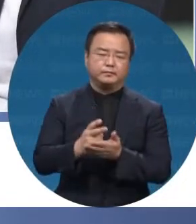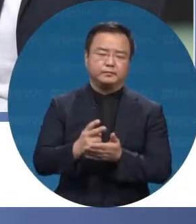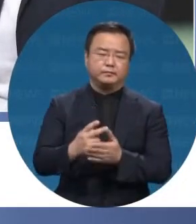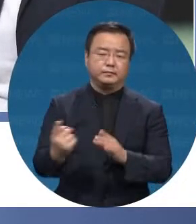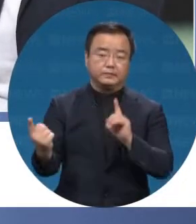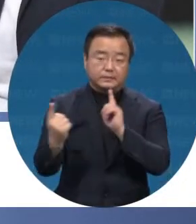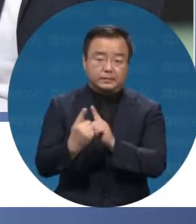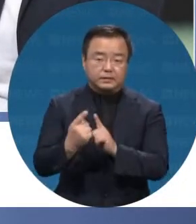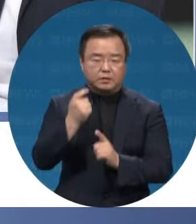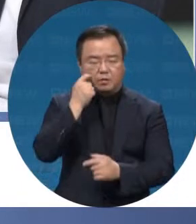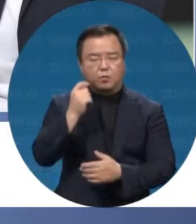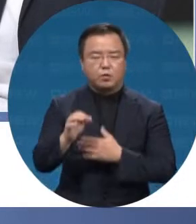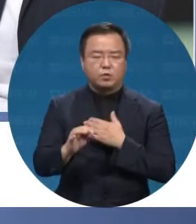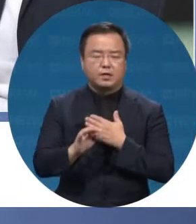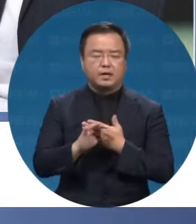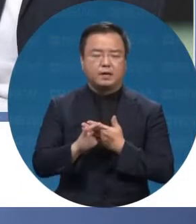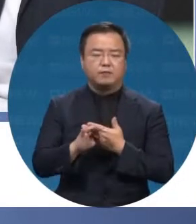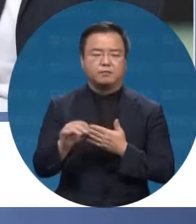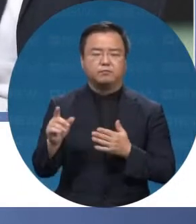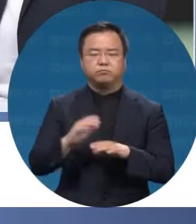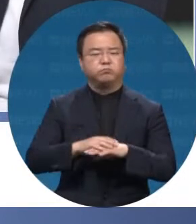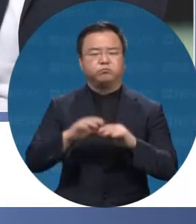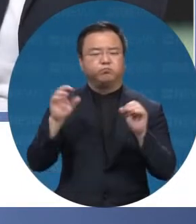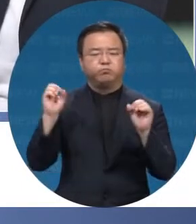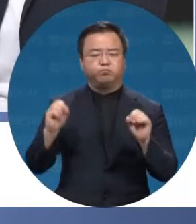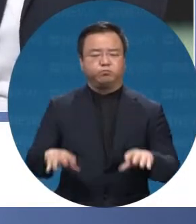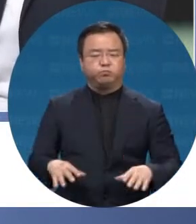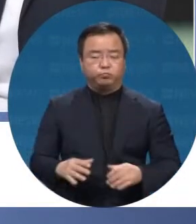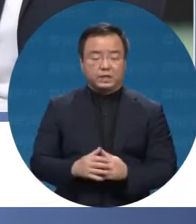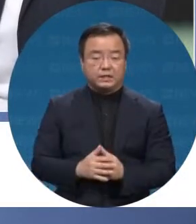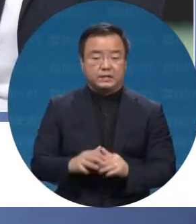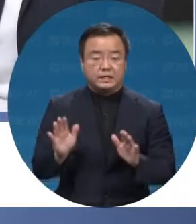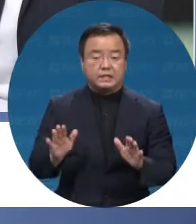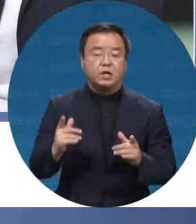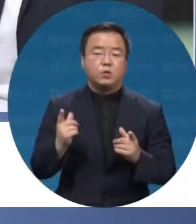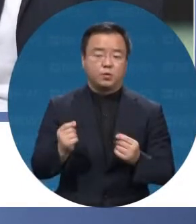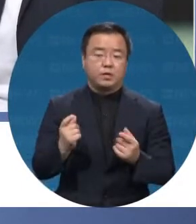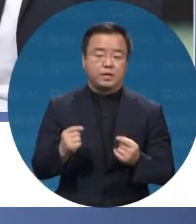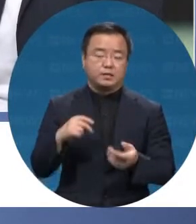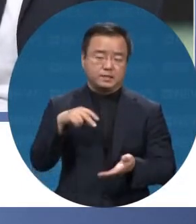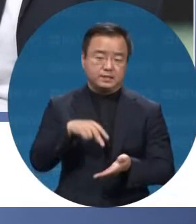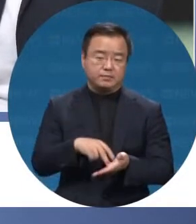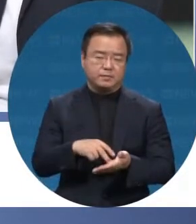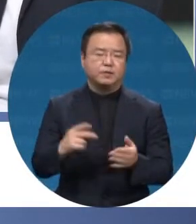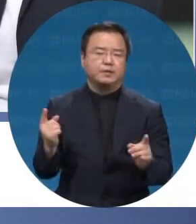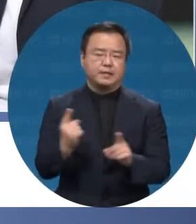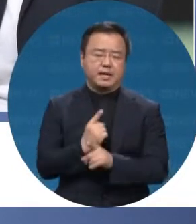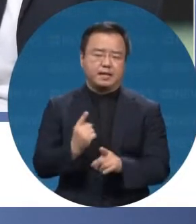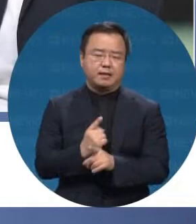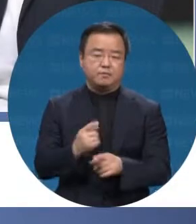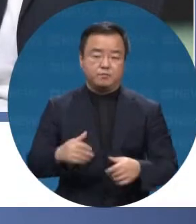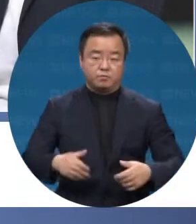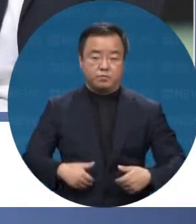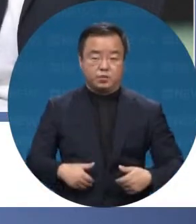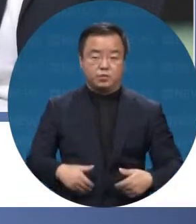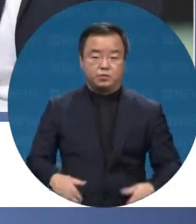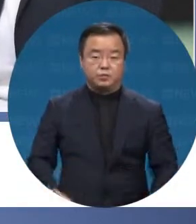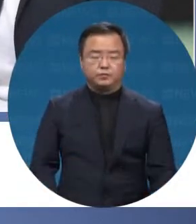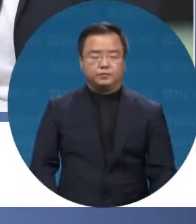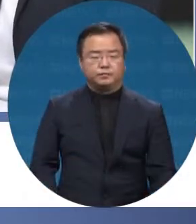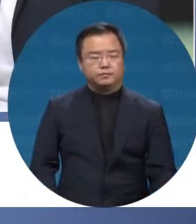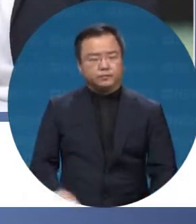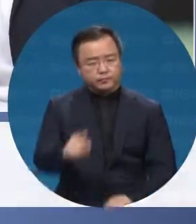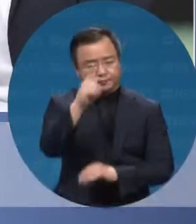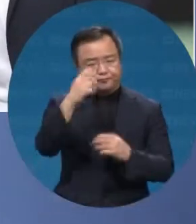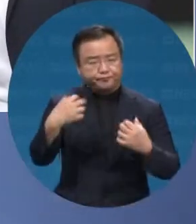않으면 취약계층에게 닿지 않으면 있으나 마나 한 제도가 되는데 그런 면에서 좀 개선이 필요하겠다는 생각을 많이 했습니다